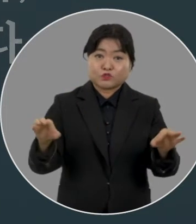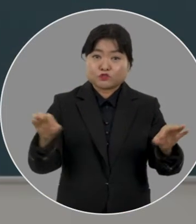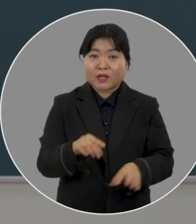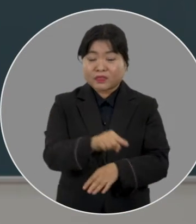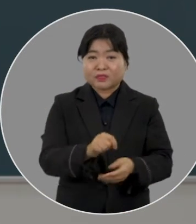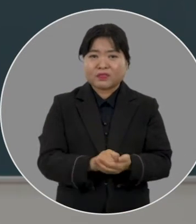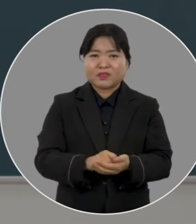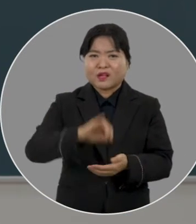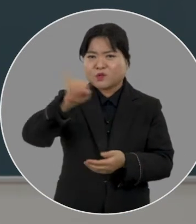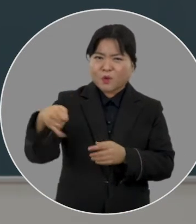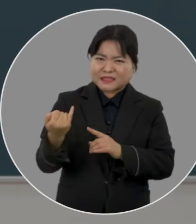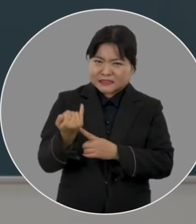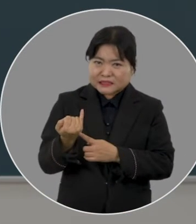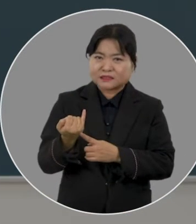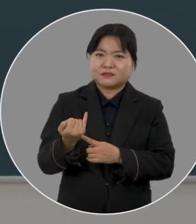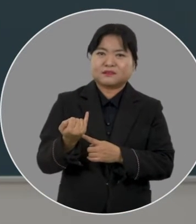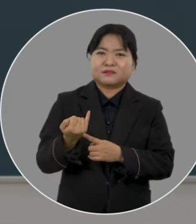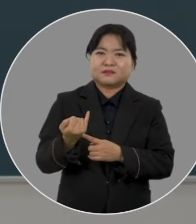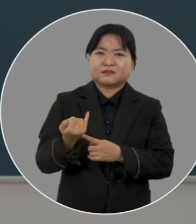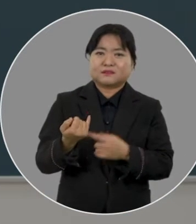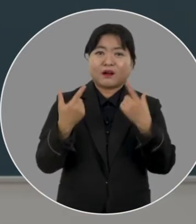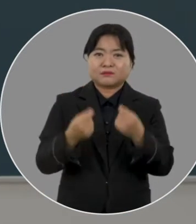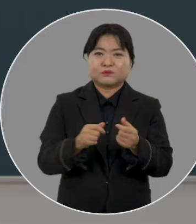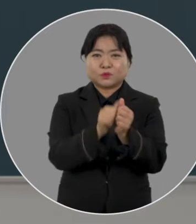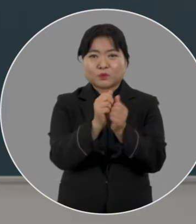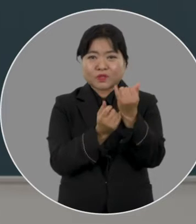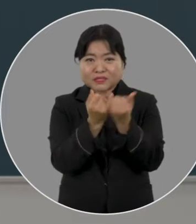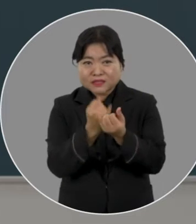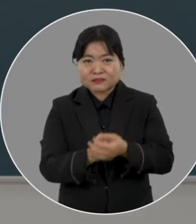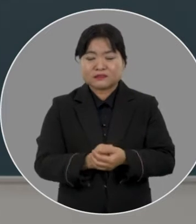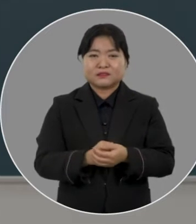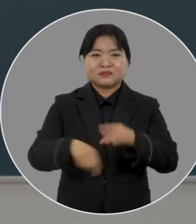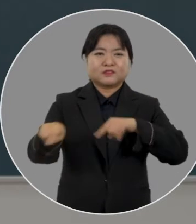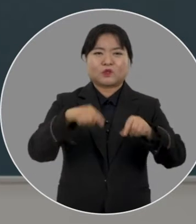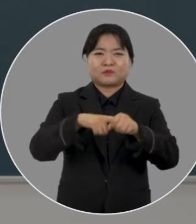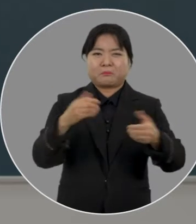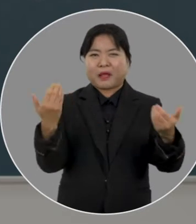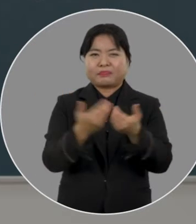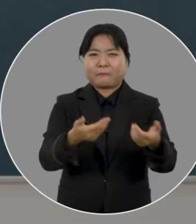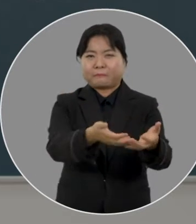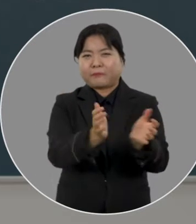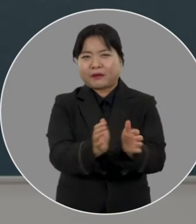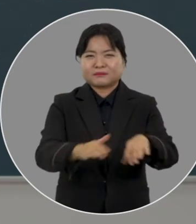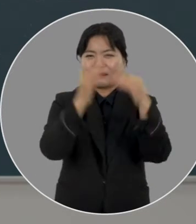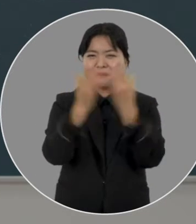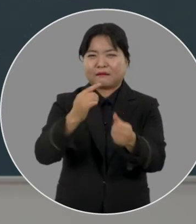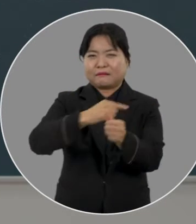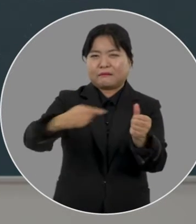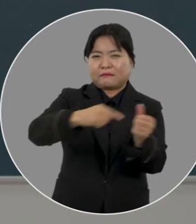순간 여호와의 증인, 그다음 동성애자들, 정치적인 반대파들 모두가